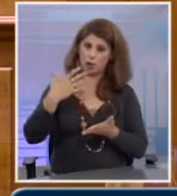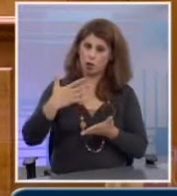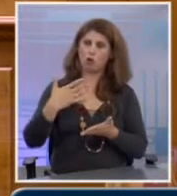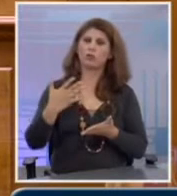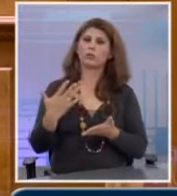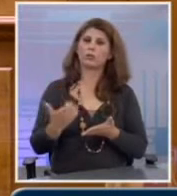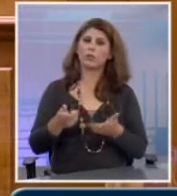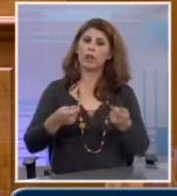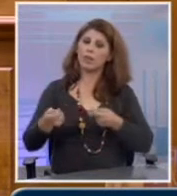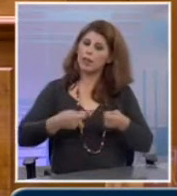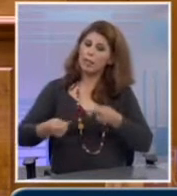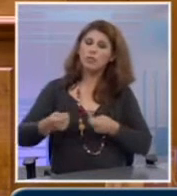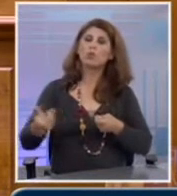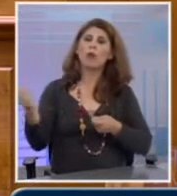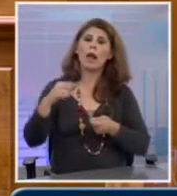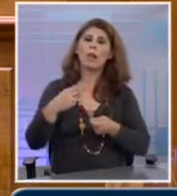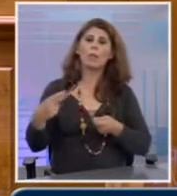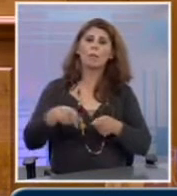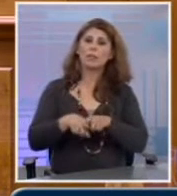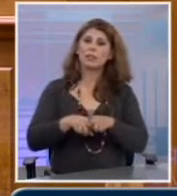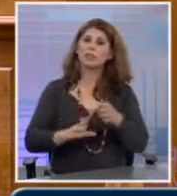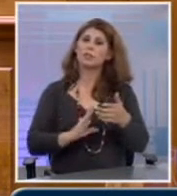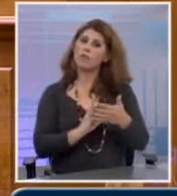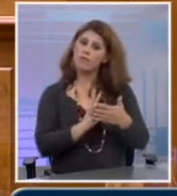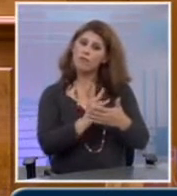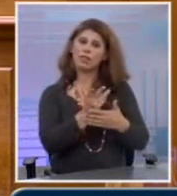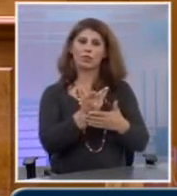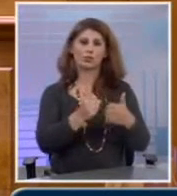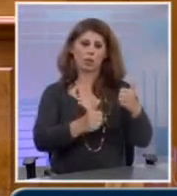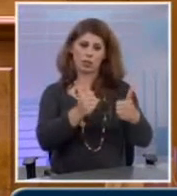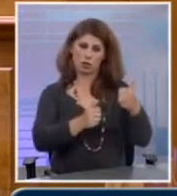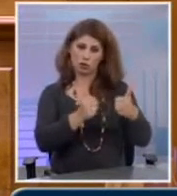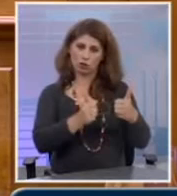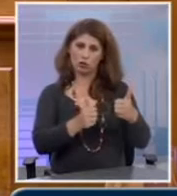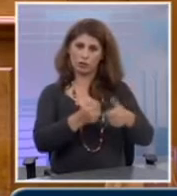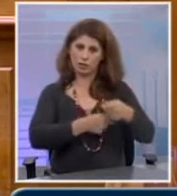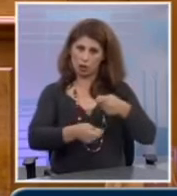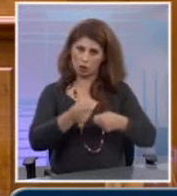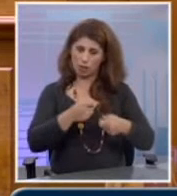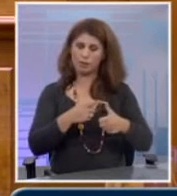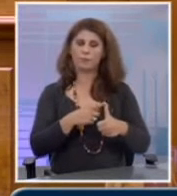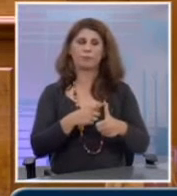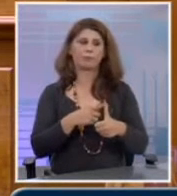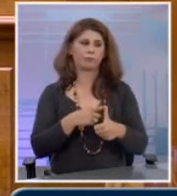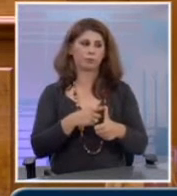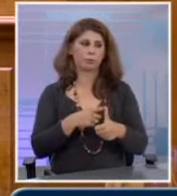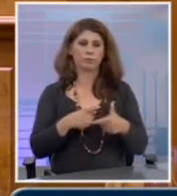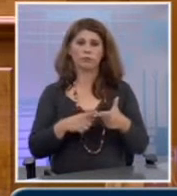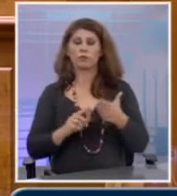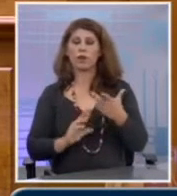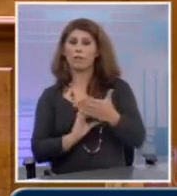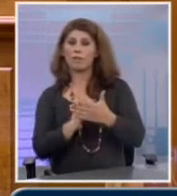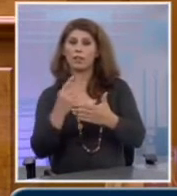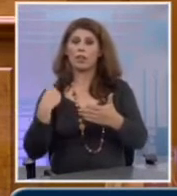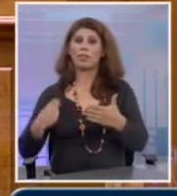θα διαχειριστούν θέματα που αφορούν στη βελτίωση της ανταγωνιστικότητας των αγορών, στη βελτίωση